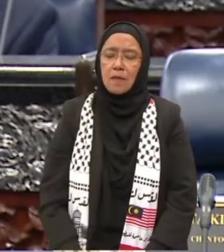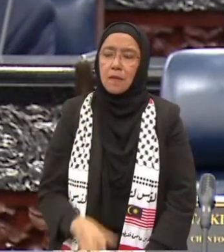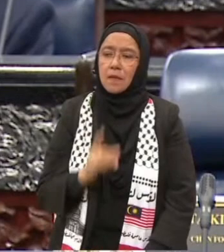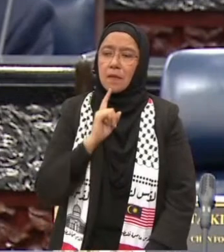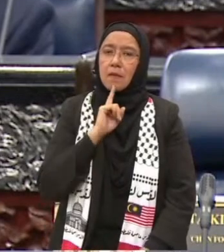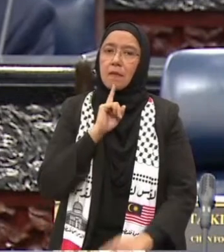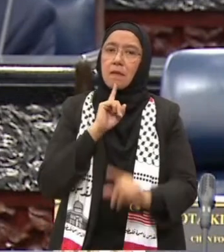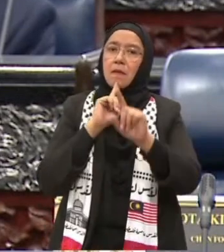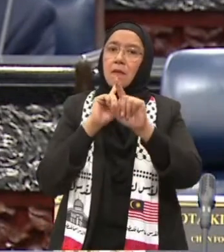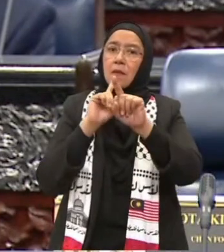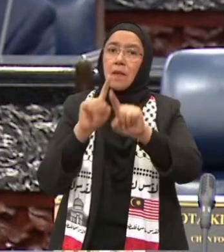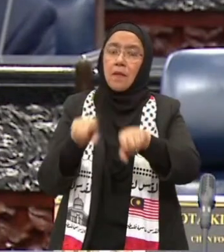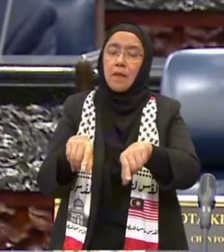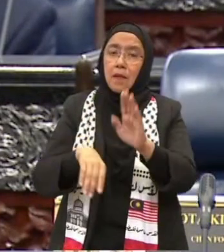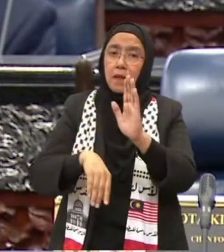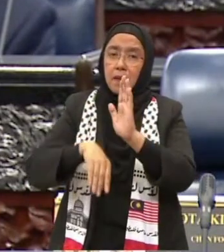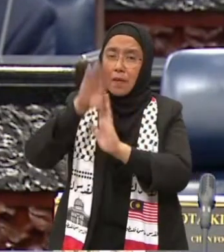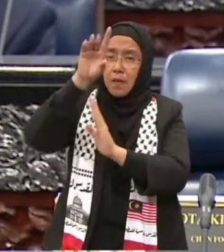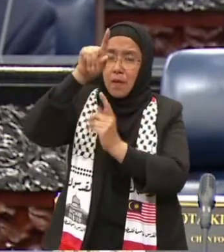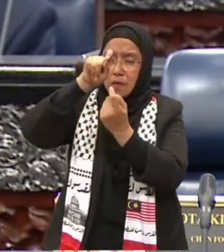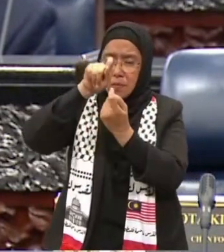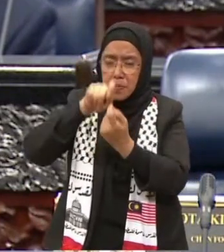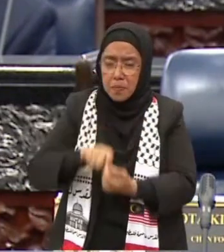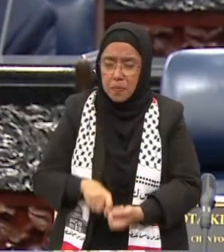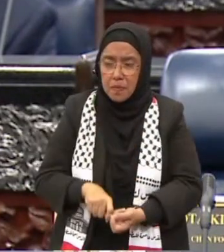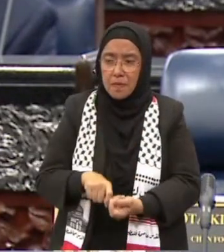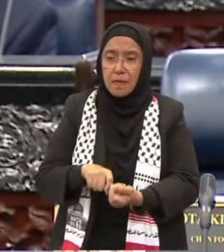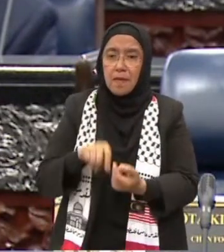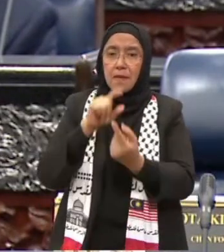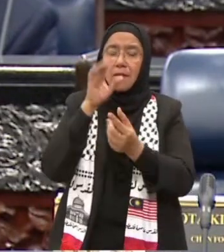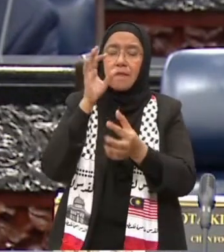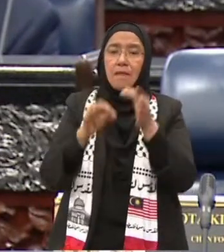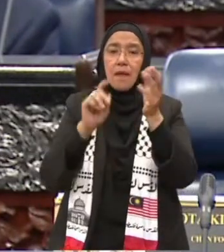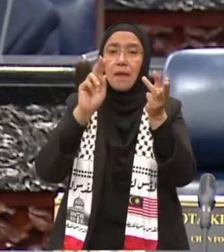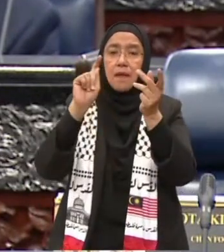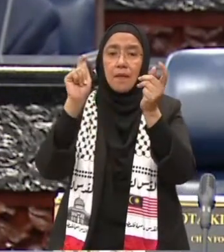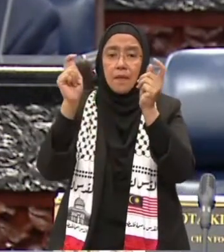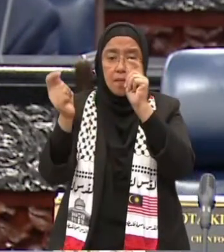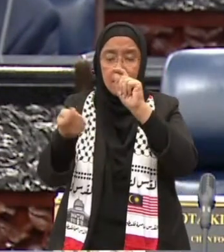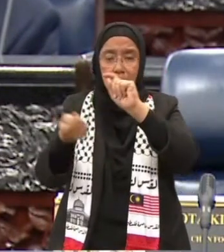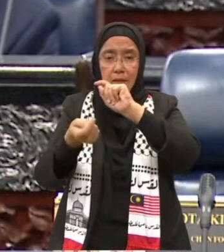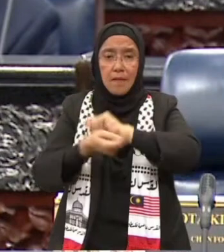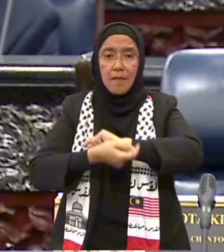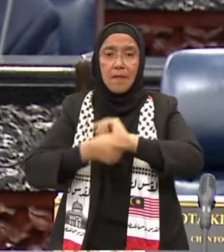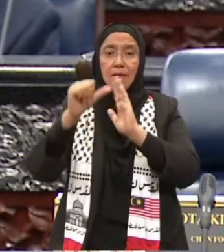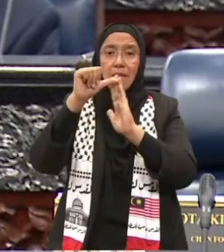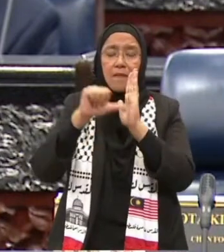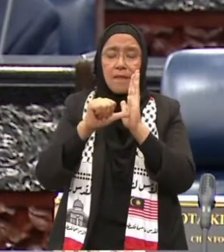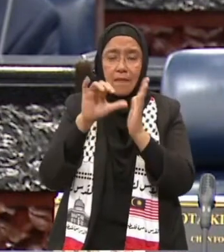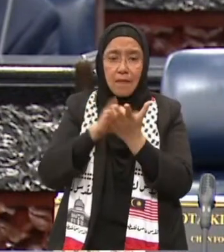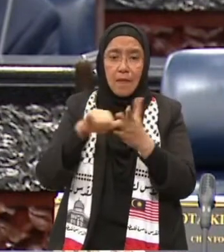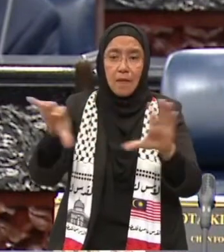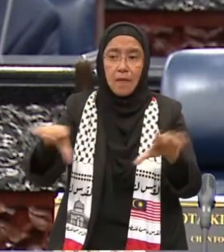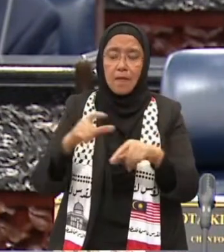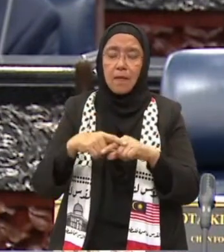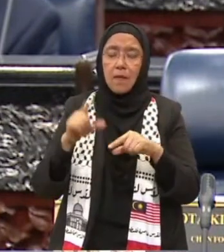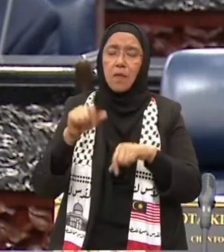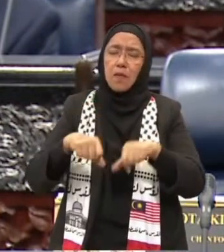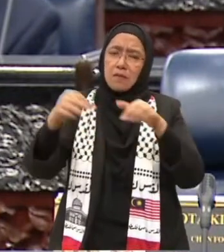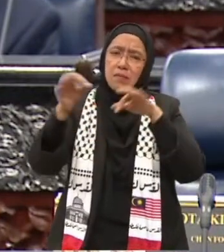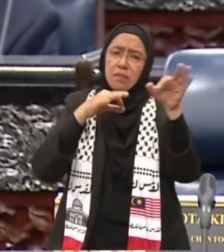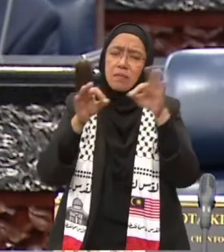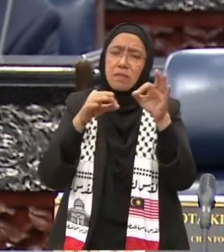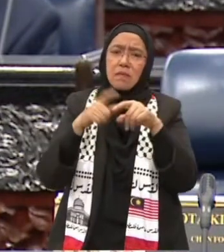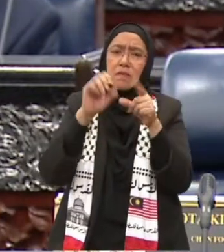apabila pindaan itu dilakukan, mungkin saya boleh menerangkan beberapa keadaan yang kita boleh tambah baik ketika